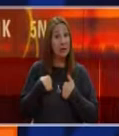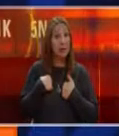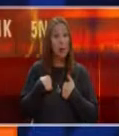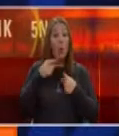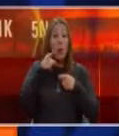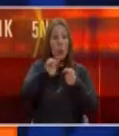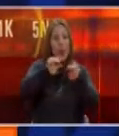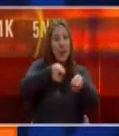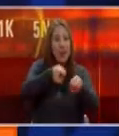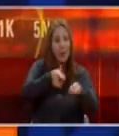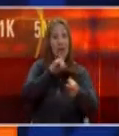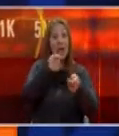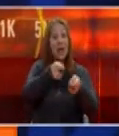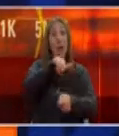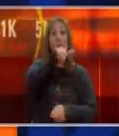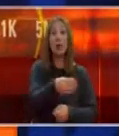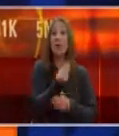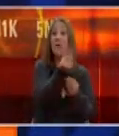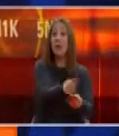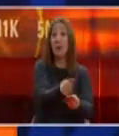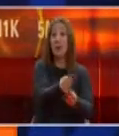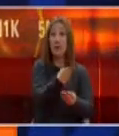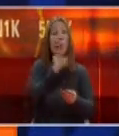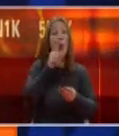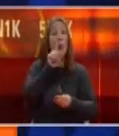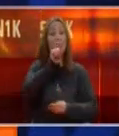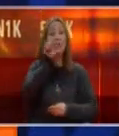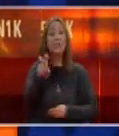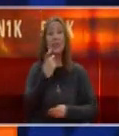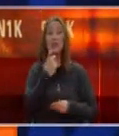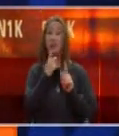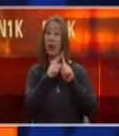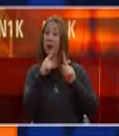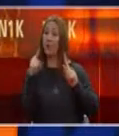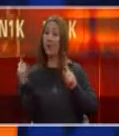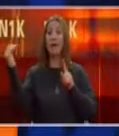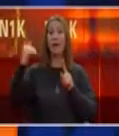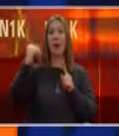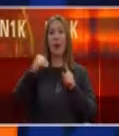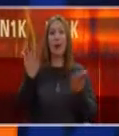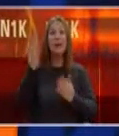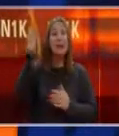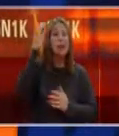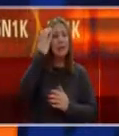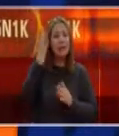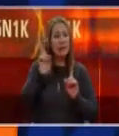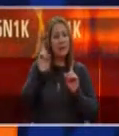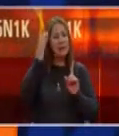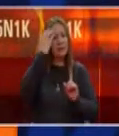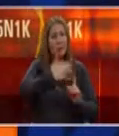onları eğitmeliyiz, eğitme haklarını vermeliyiz ve 18 yaşına kadar gelmeliler. Bir kere temelinde bu